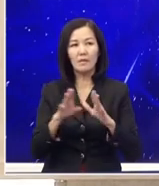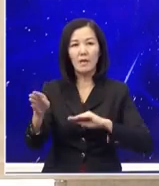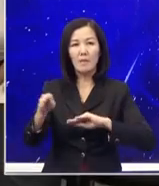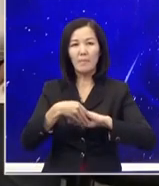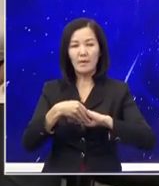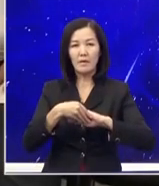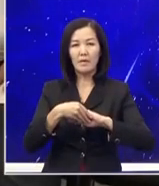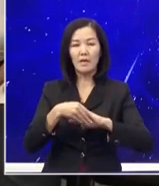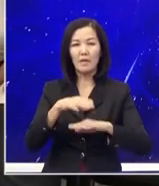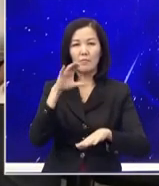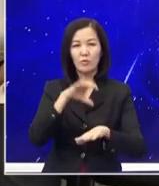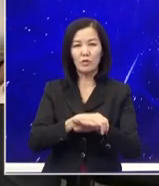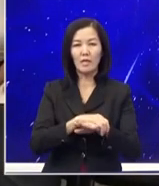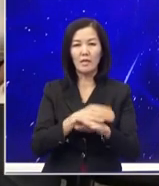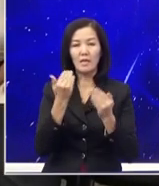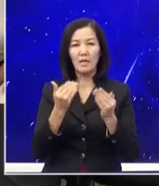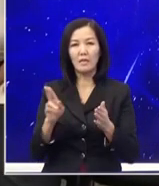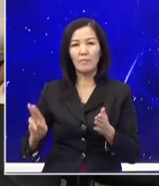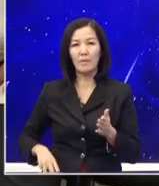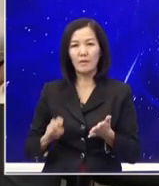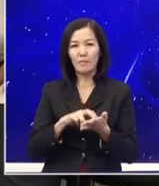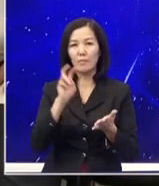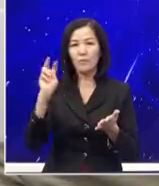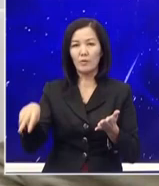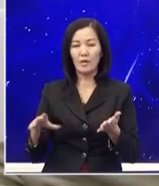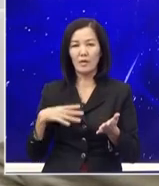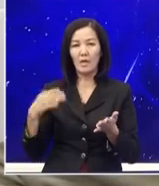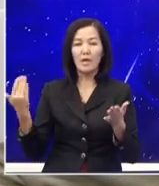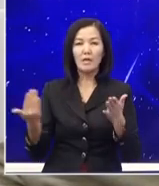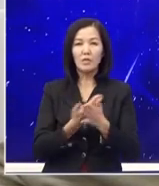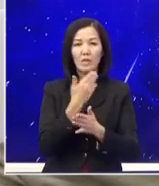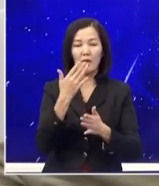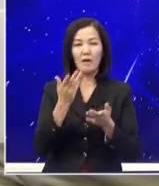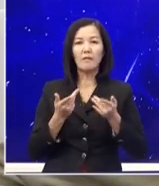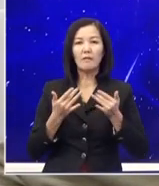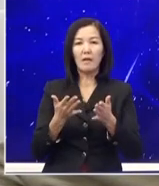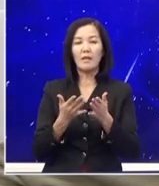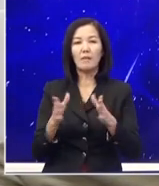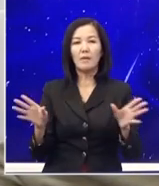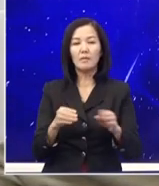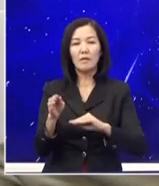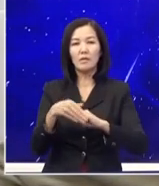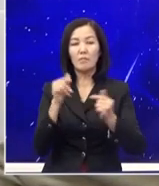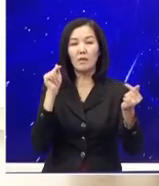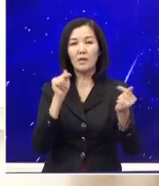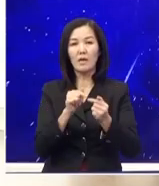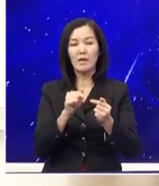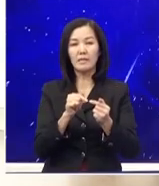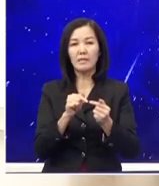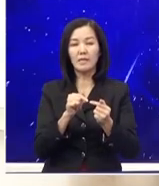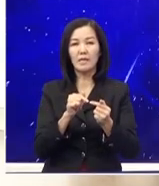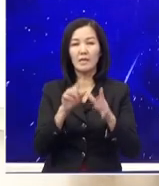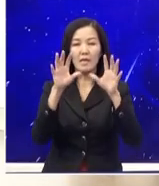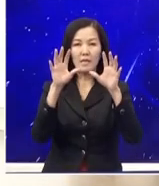ұсталды. Басшы кетуге міндетті. Президент пәрмені. Жаңа талап мемлекеттік қызмет және сыбайлас жемқорлыққа қарсы күрес туралы